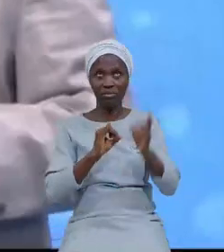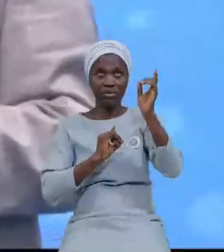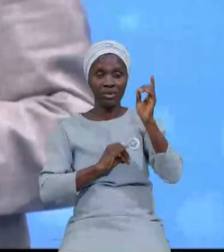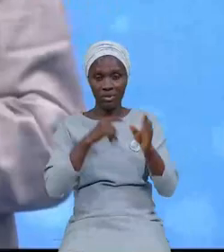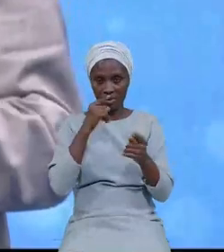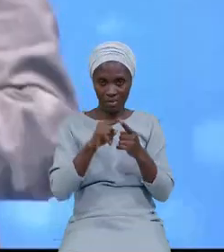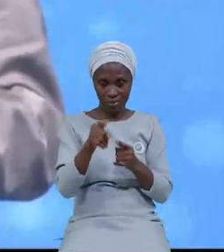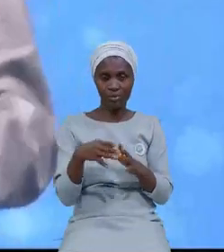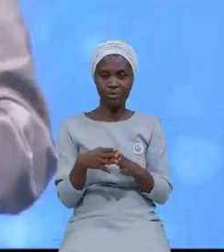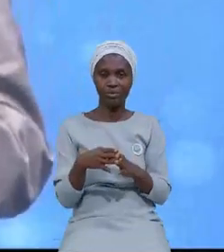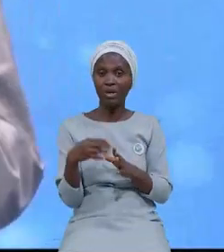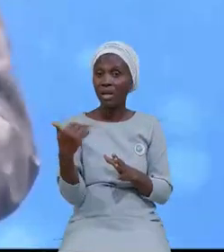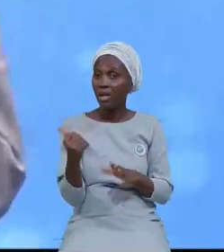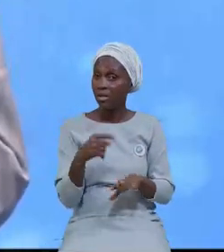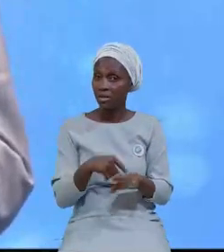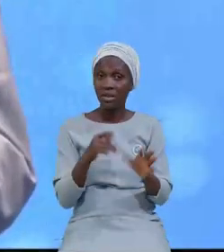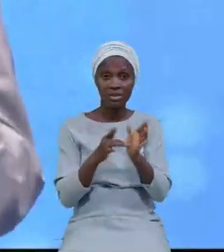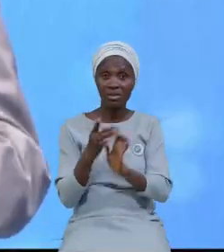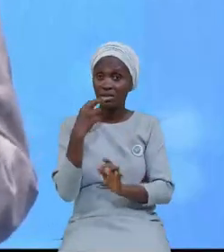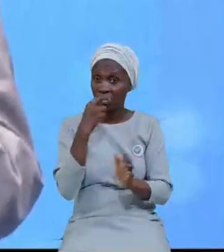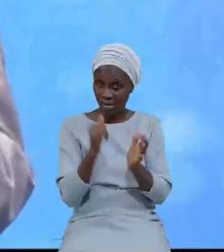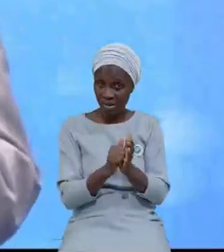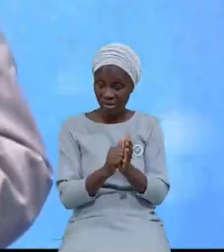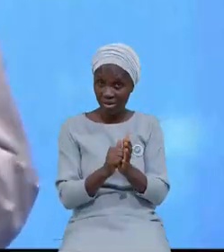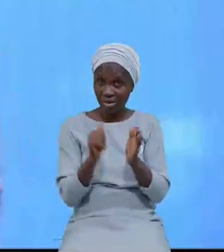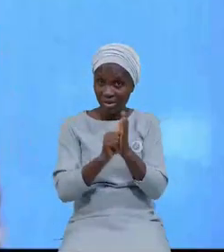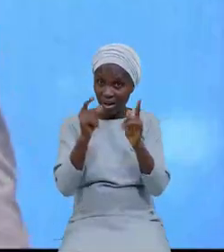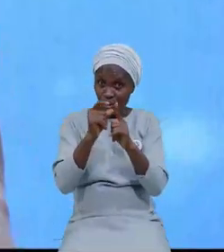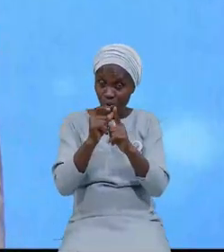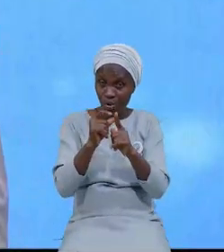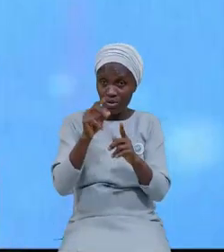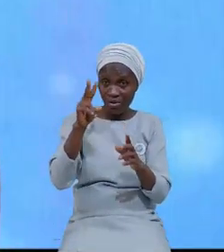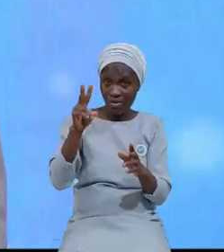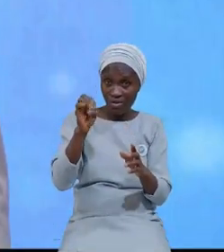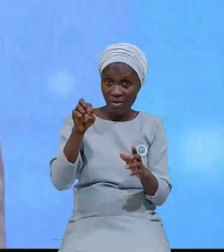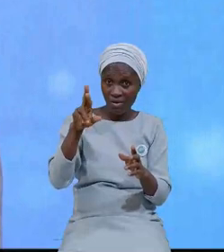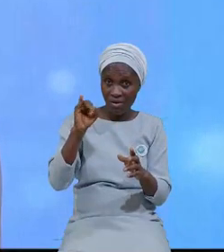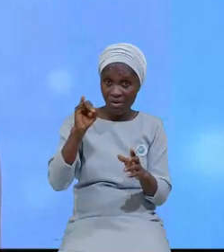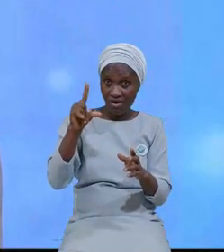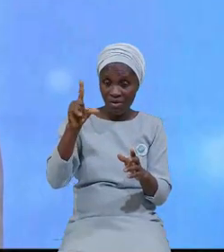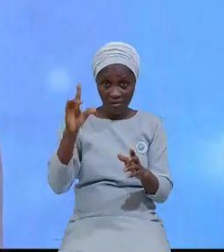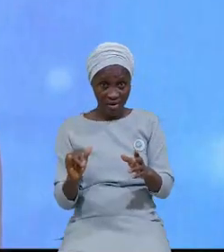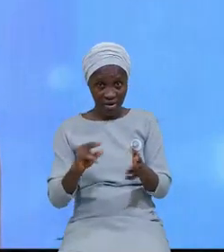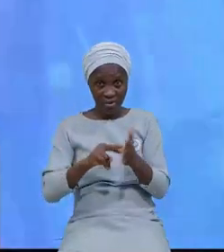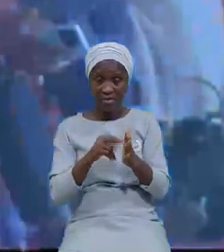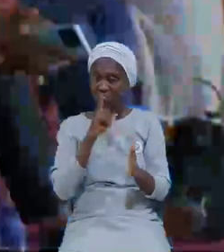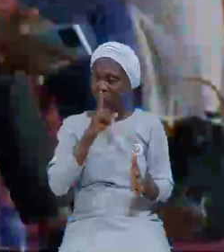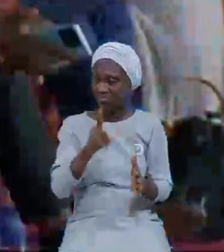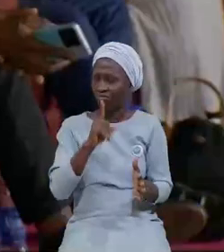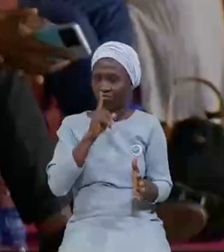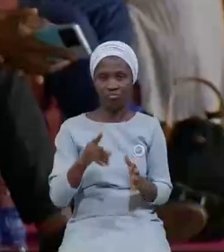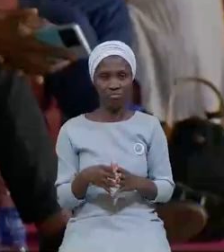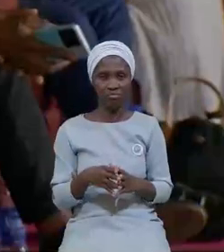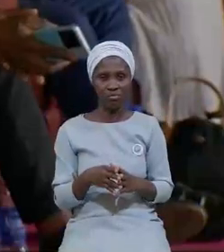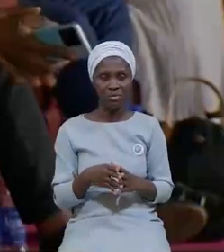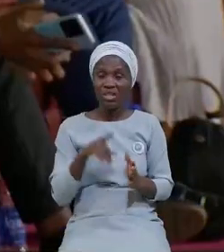en vérité chaque fois que Jésus dit c en vérité il dit qu'il ait aucun doute qu'il n'y ait